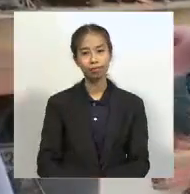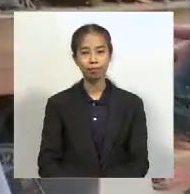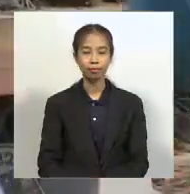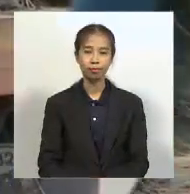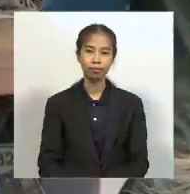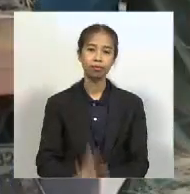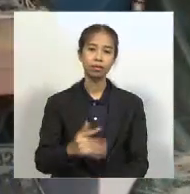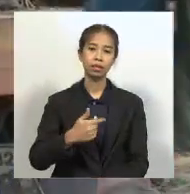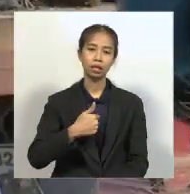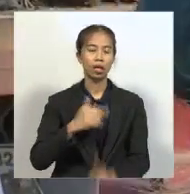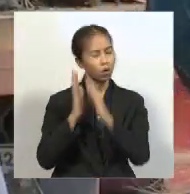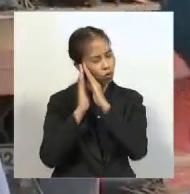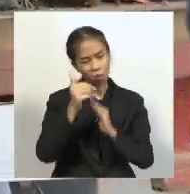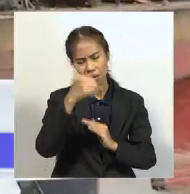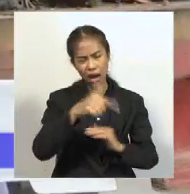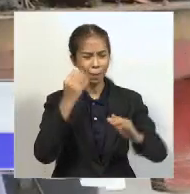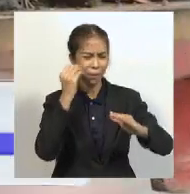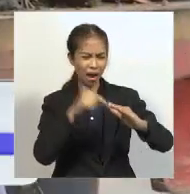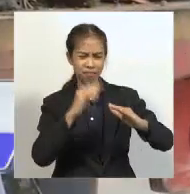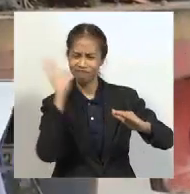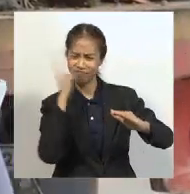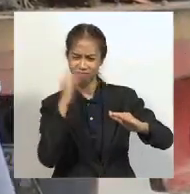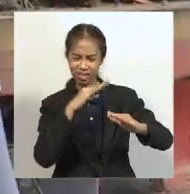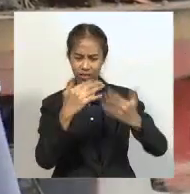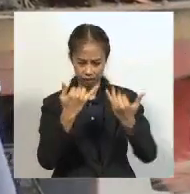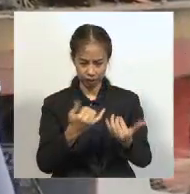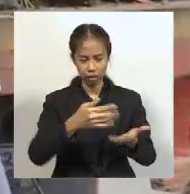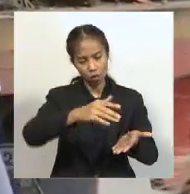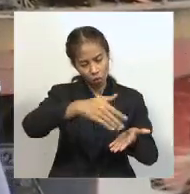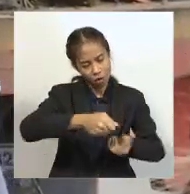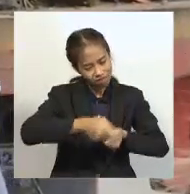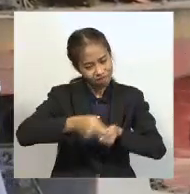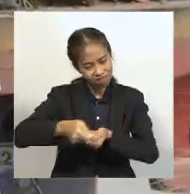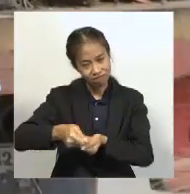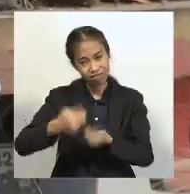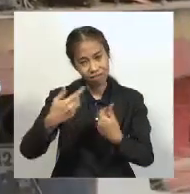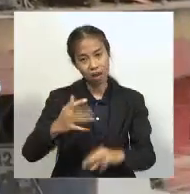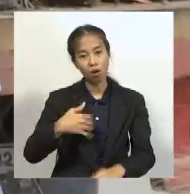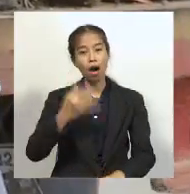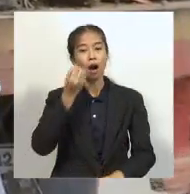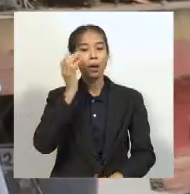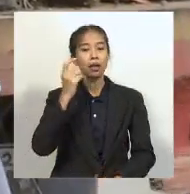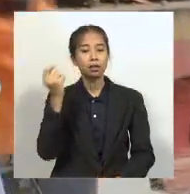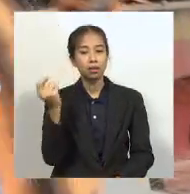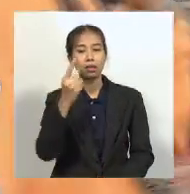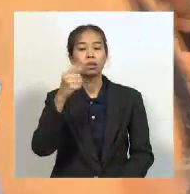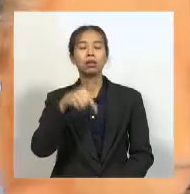ยังนอนไม่ได้เหม็นมาก ก็ต้องทำความสะอาดก่อน ค่ะมาทำความสะอาดเนี่ยกลับบ้านตีหนึ่งกลับบ้